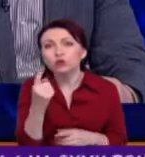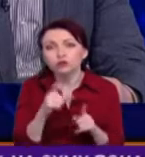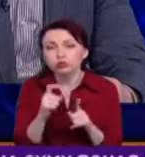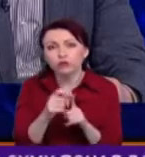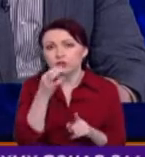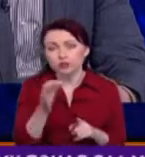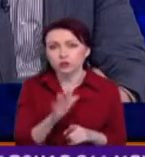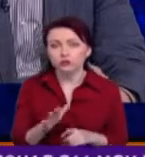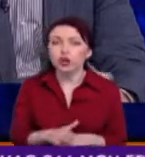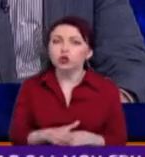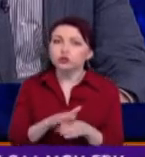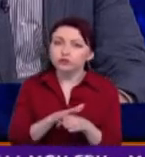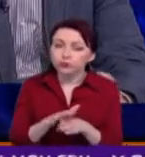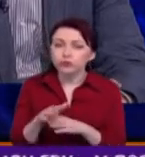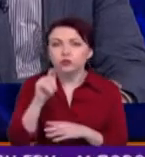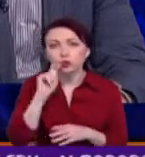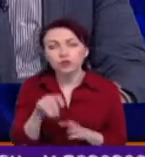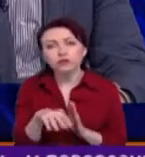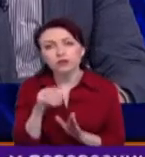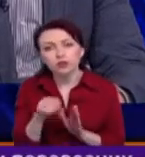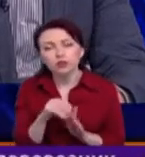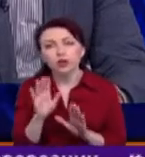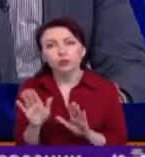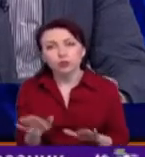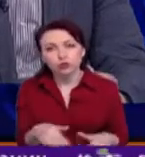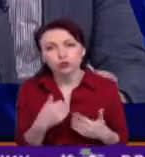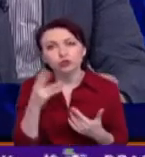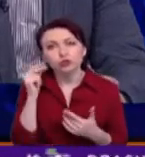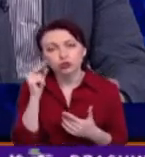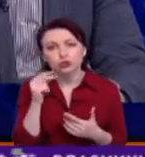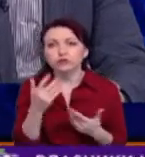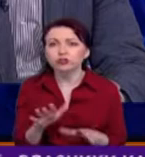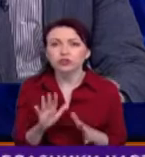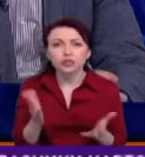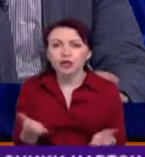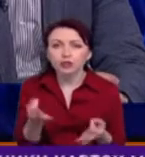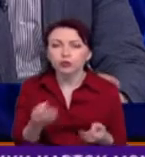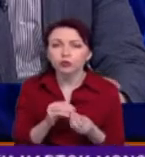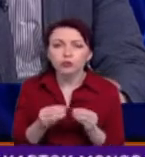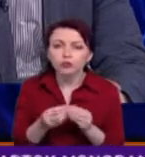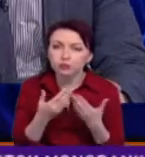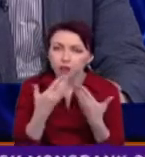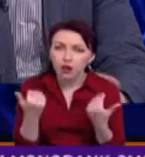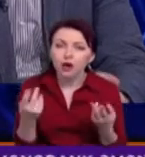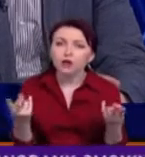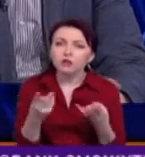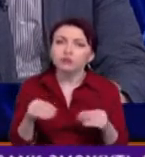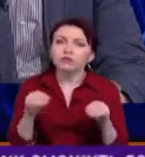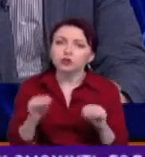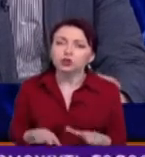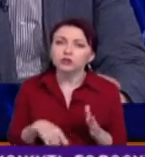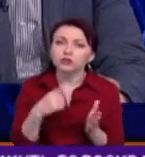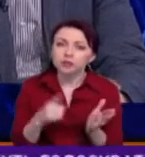те, що відбулися в країні вибори, що пройшли чесно, що ніяких проблем нема, що треба вирішувати